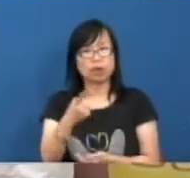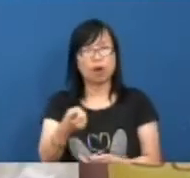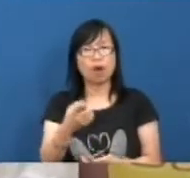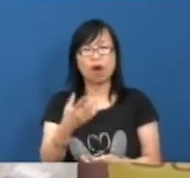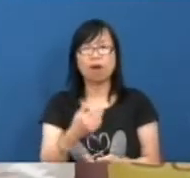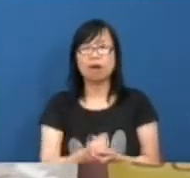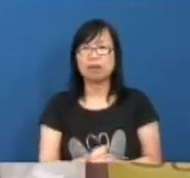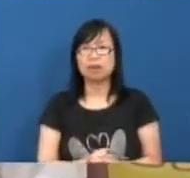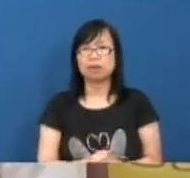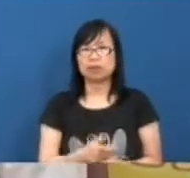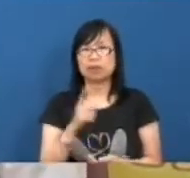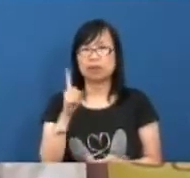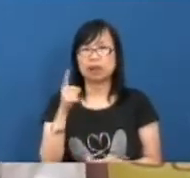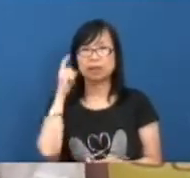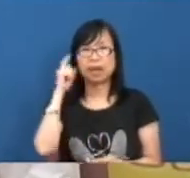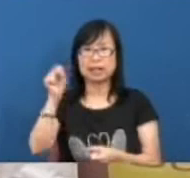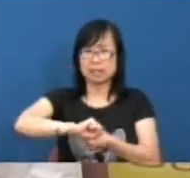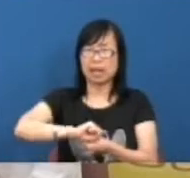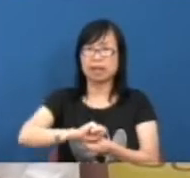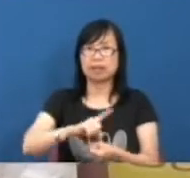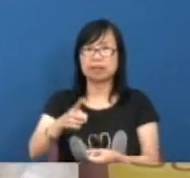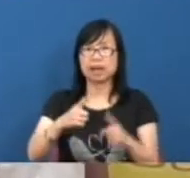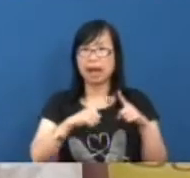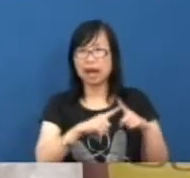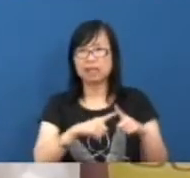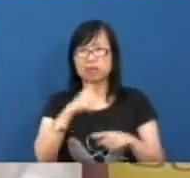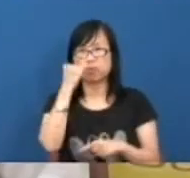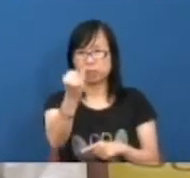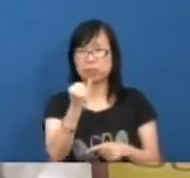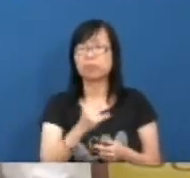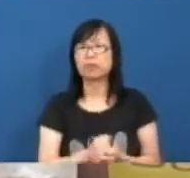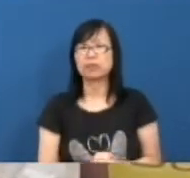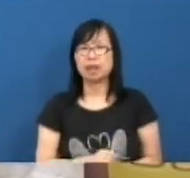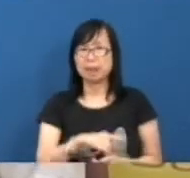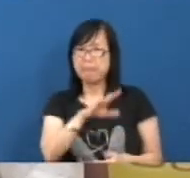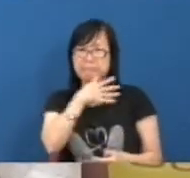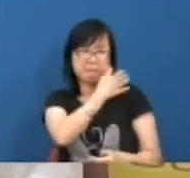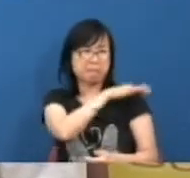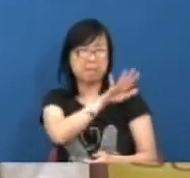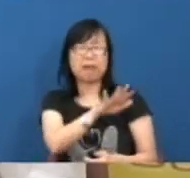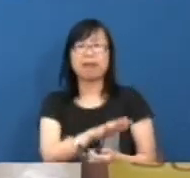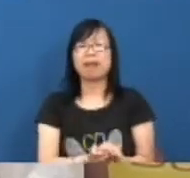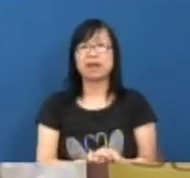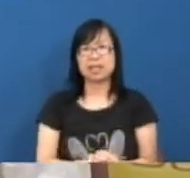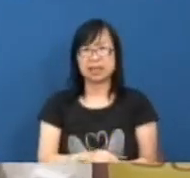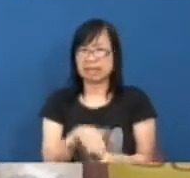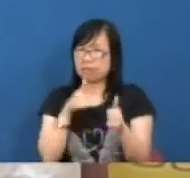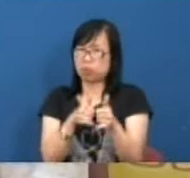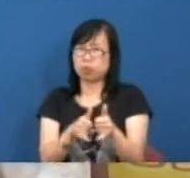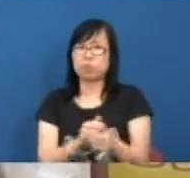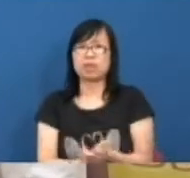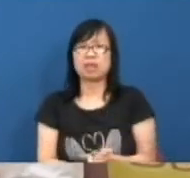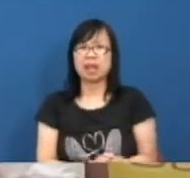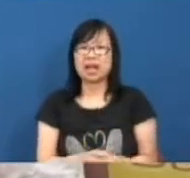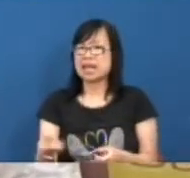個只懂加價嘅人渣，不管辛酸依舊他照